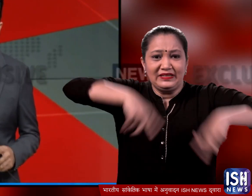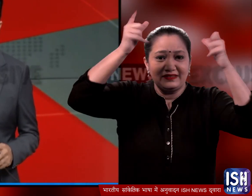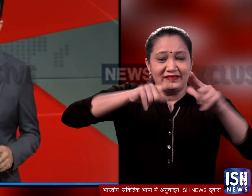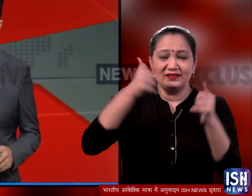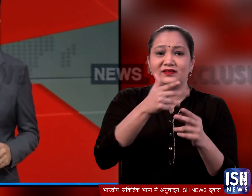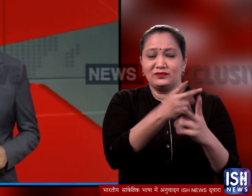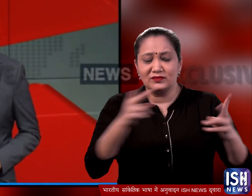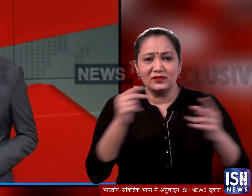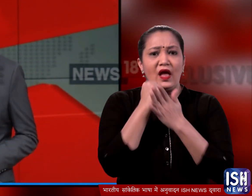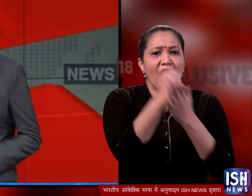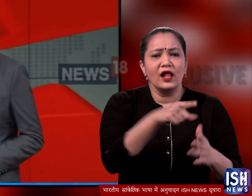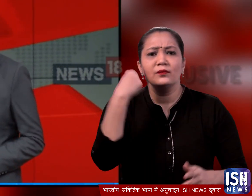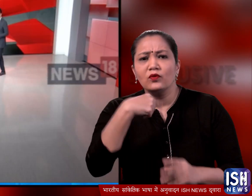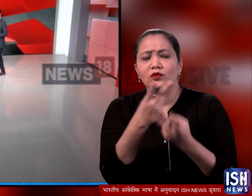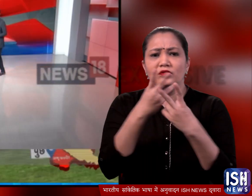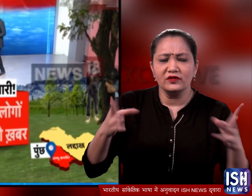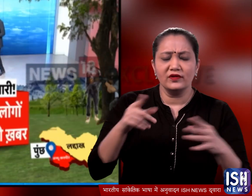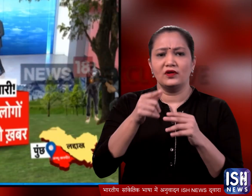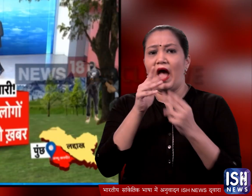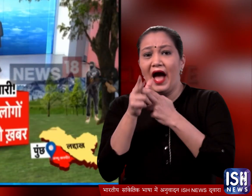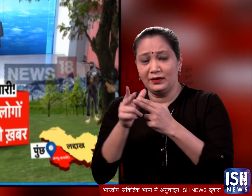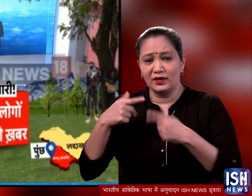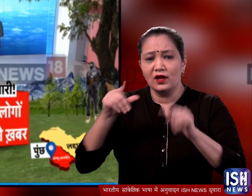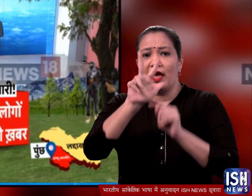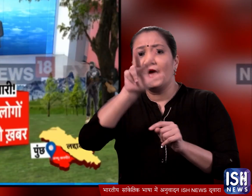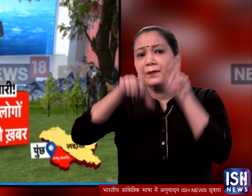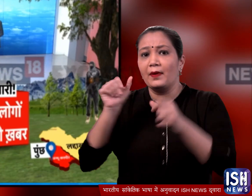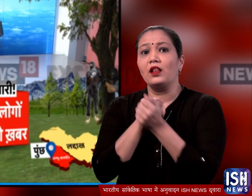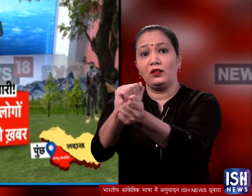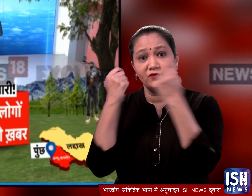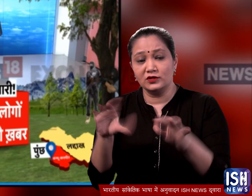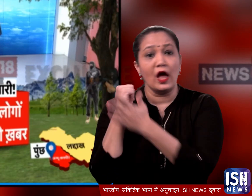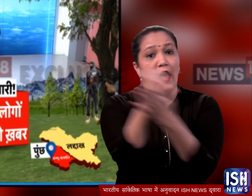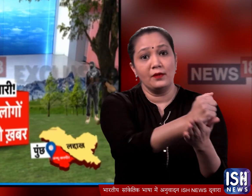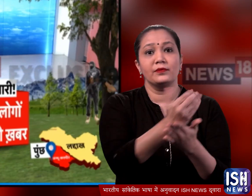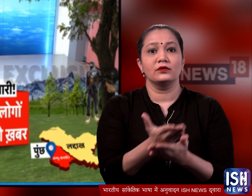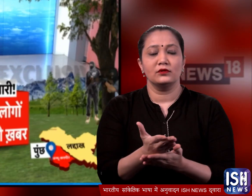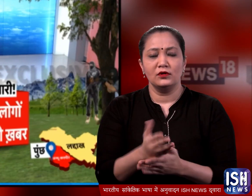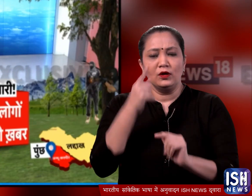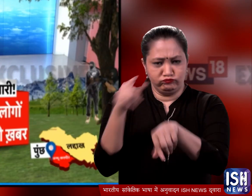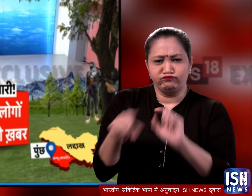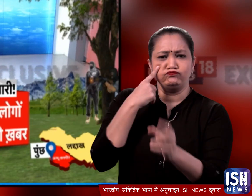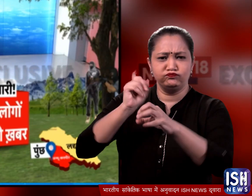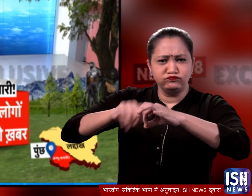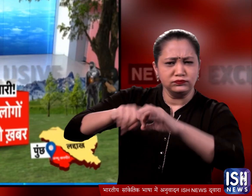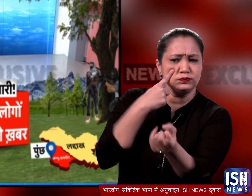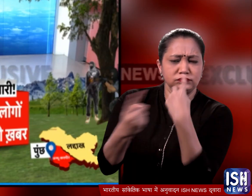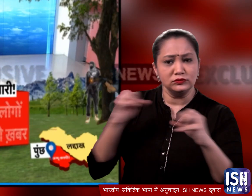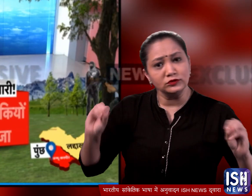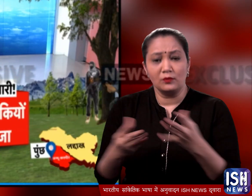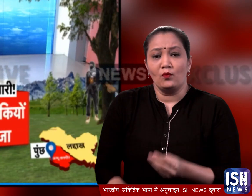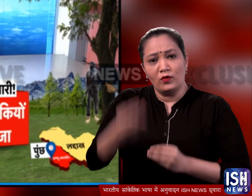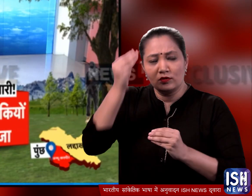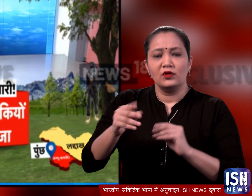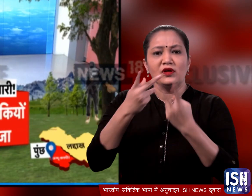में छिपे इन आतंकियों को मदद पहुंचाने के आरोप में सुरक्षा एजेंसियों ने 8 लोगों को हिरासत में भी लिया है, जिनसे पूछताछ तेज कर दी गई। साथ ही